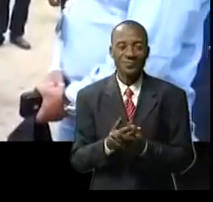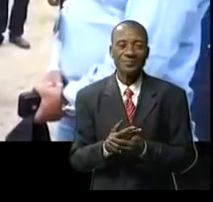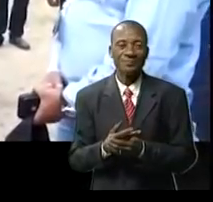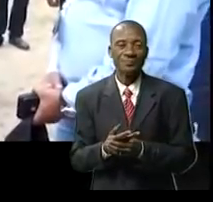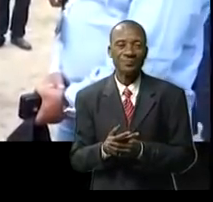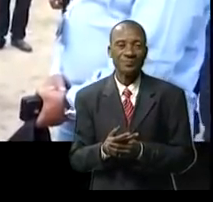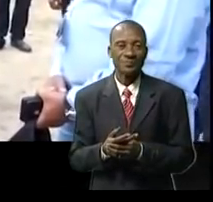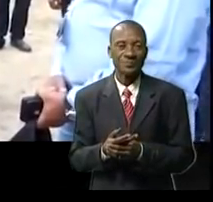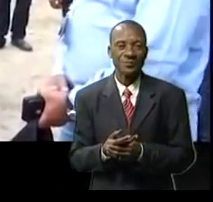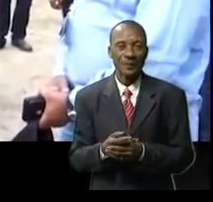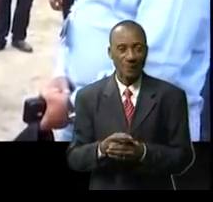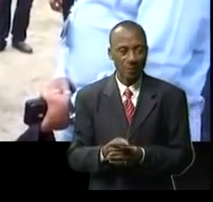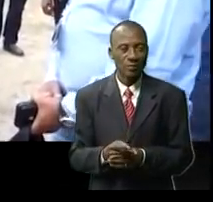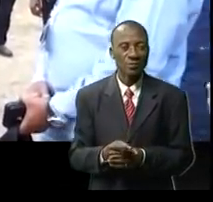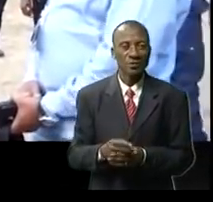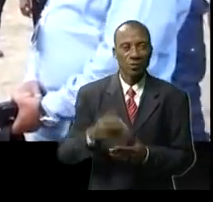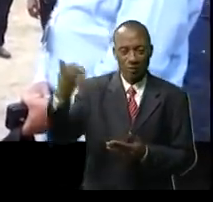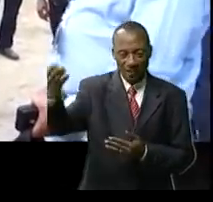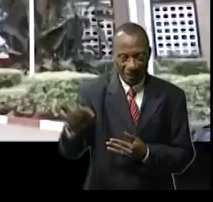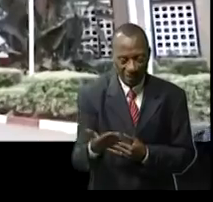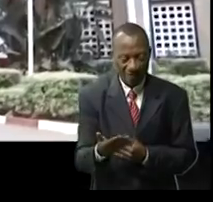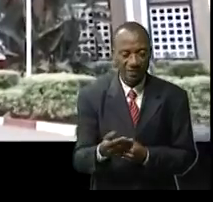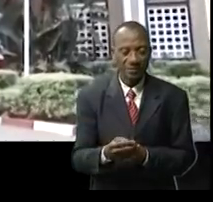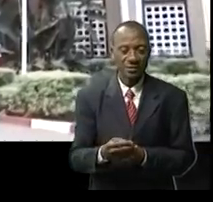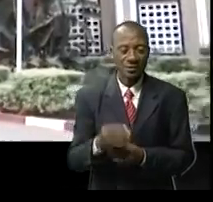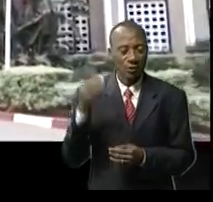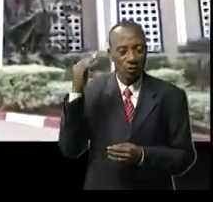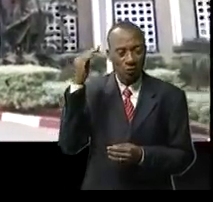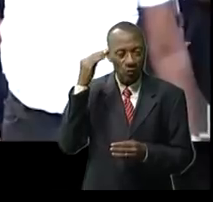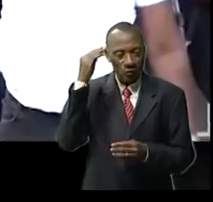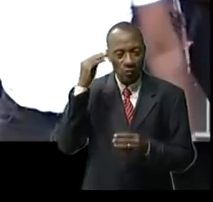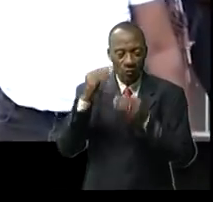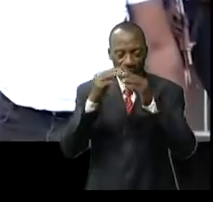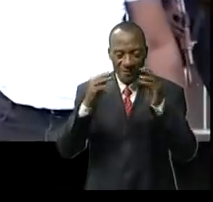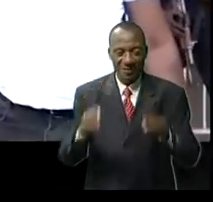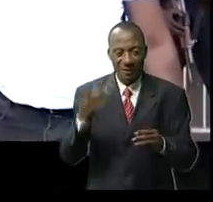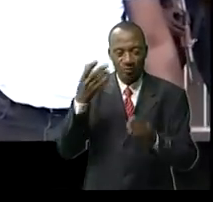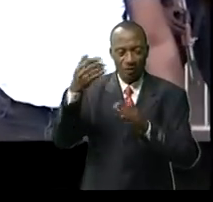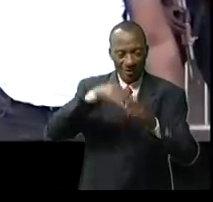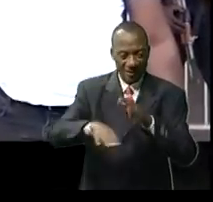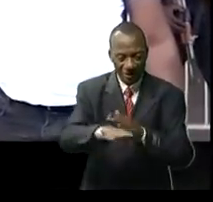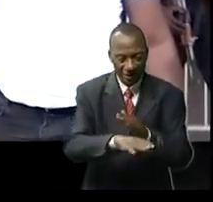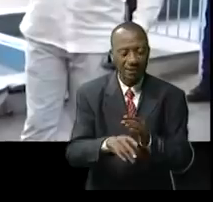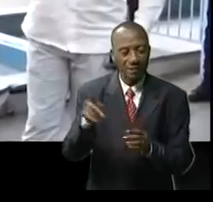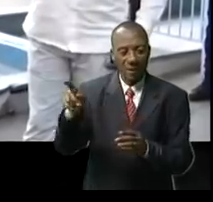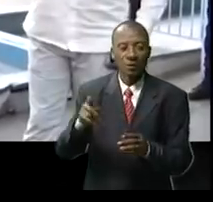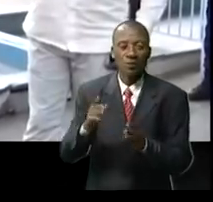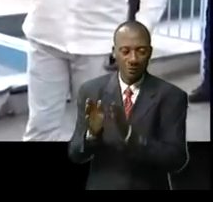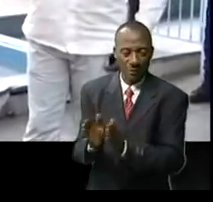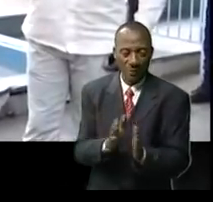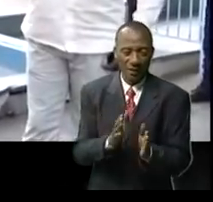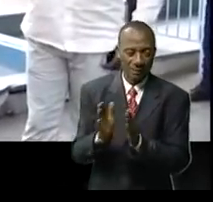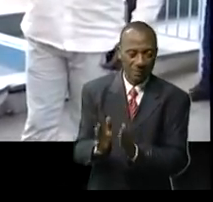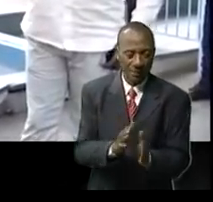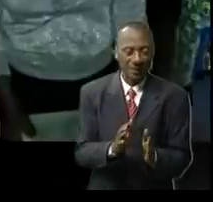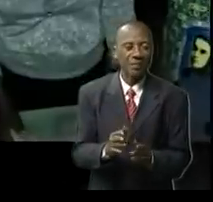Juste après cet accueil, au ministère de l'Intérieur, le gouvernement provincial les a mis à la disposition de la mairie de Lubumbashi afin de leur trouver un